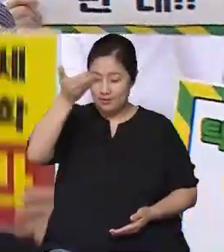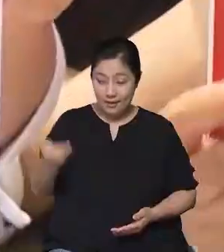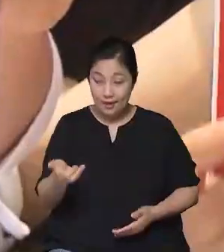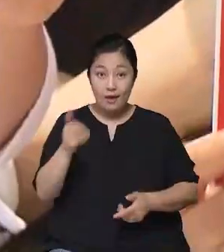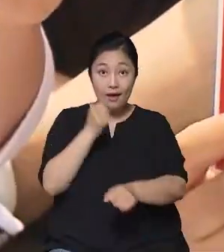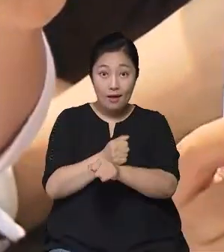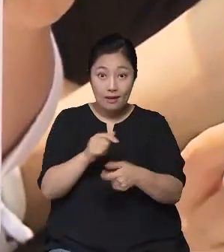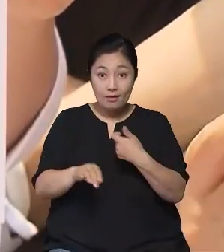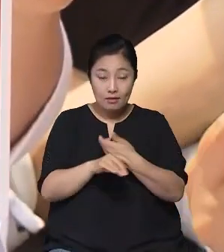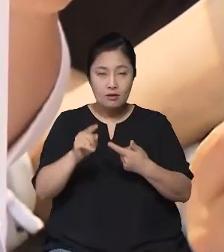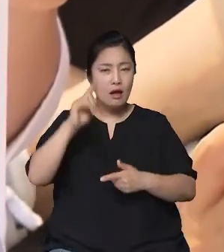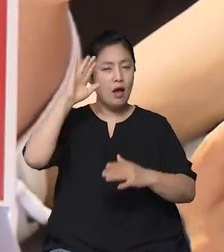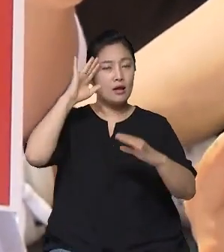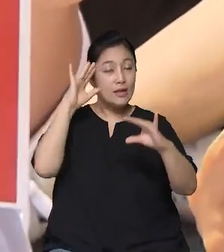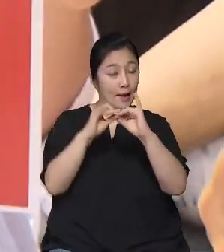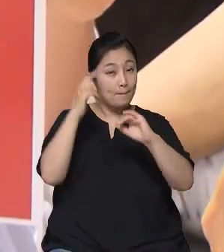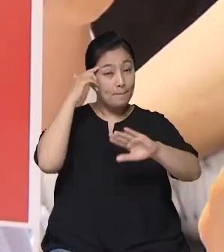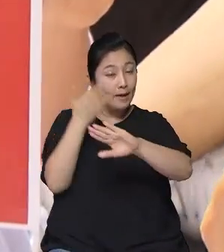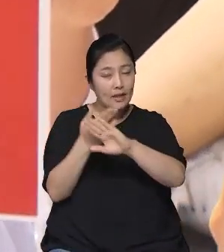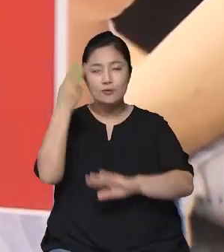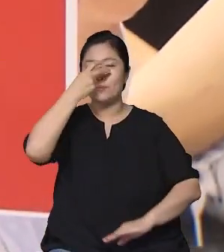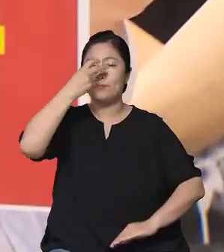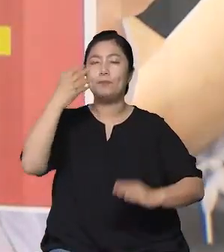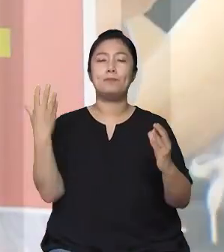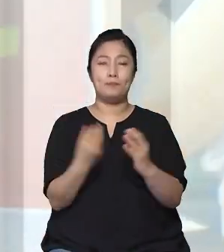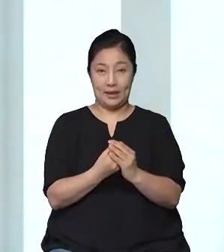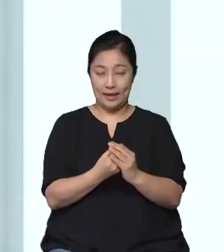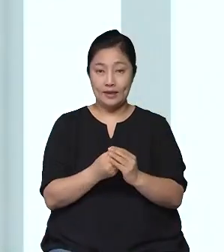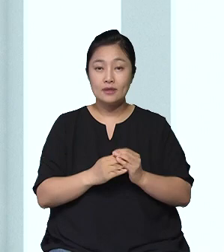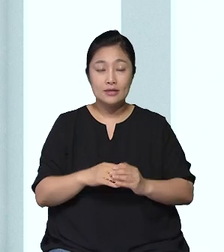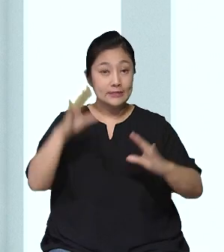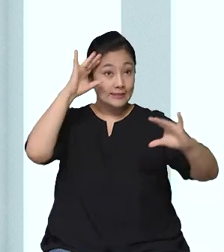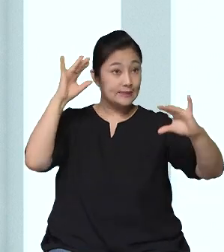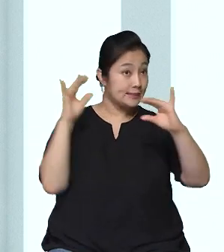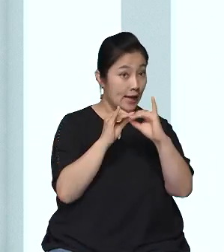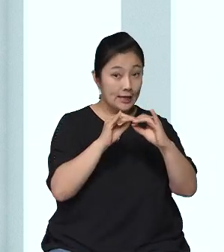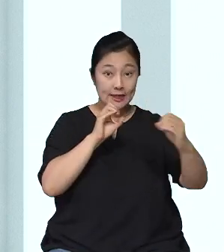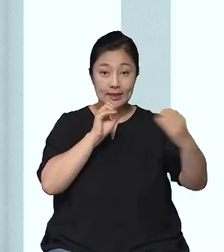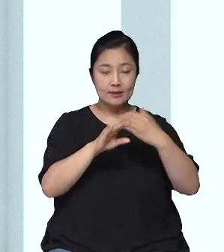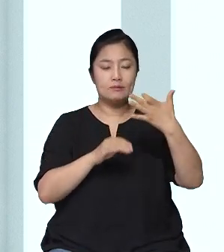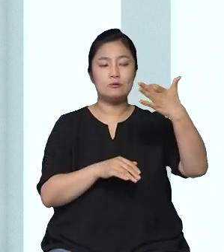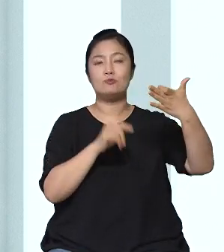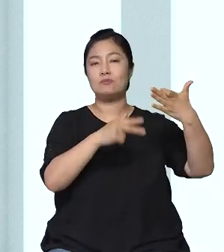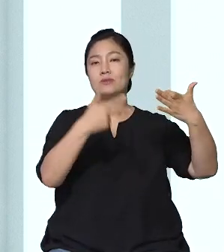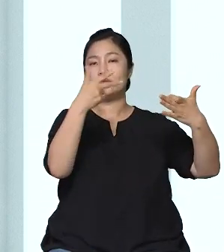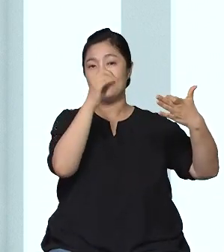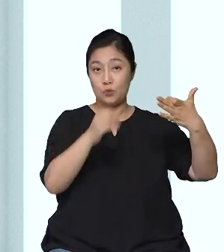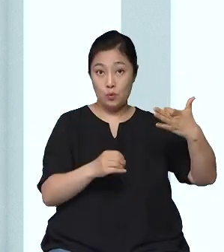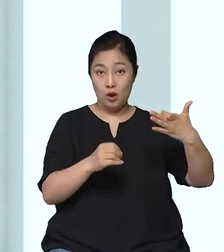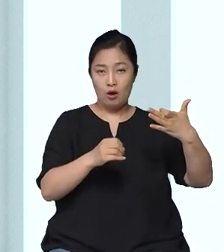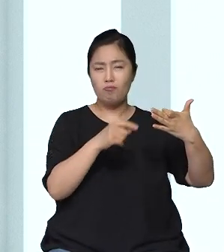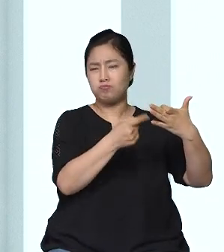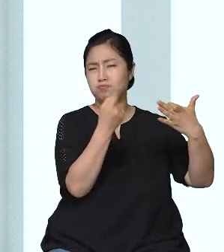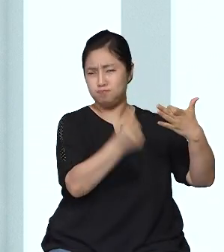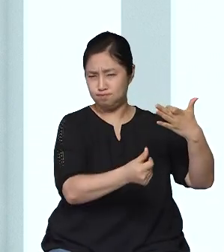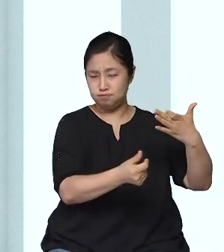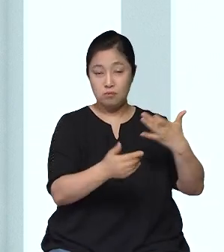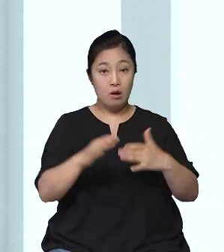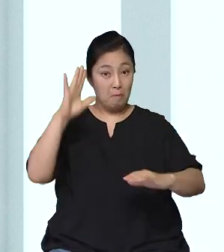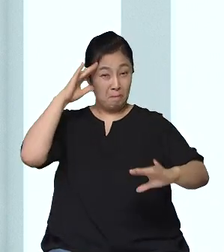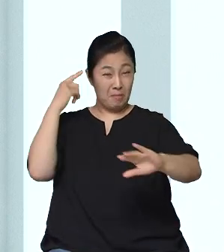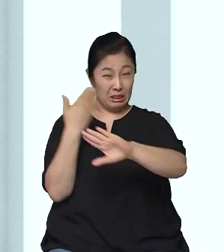개편안에 대해서도 찬반 여부를 조사했습니다 찬성한다 는 응답이 19.7% 에 불과한 반면